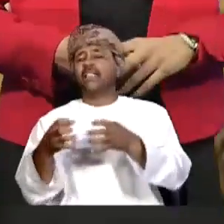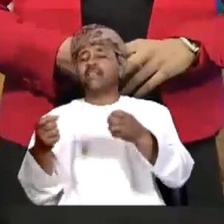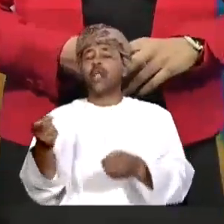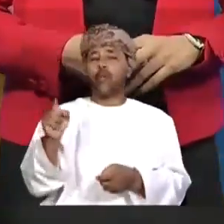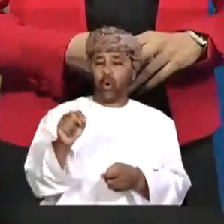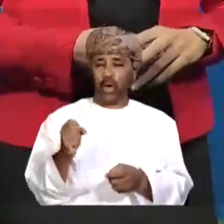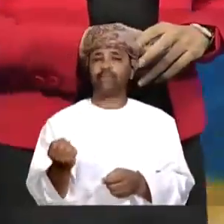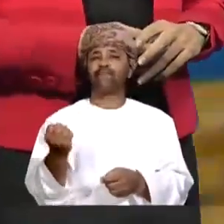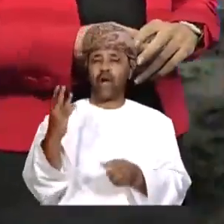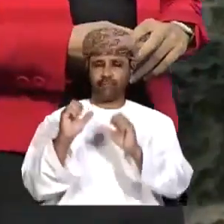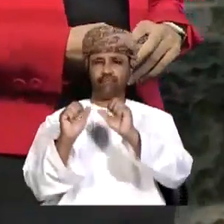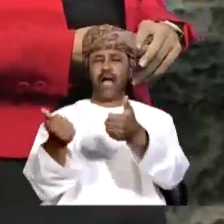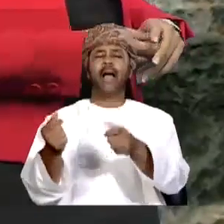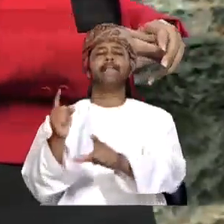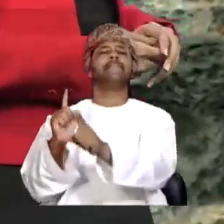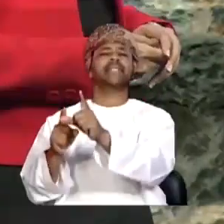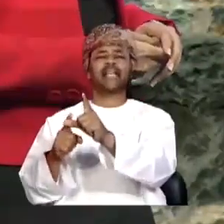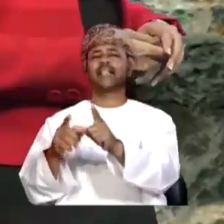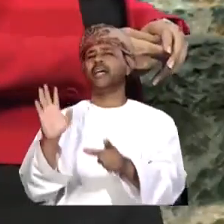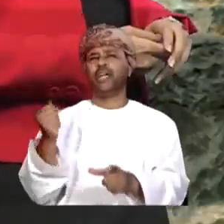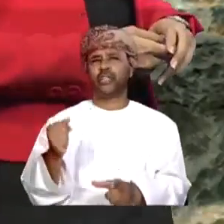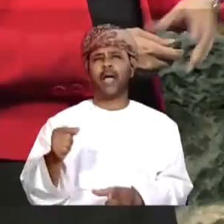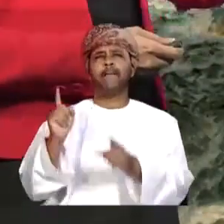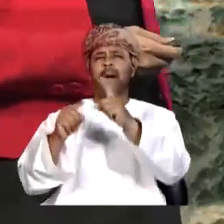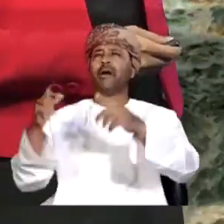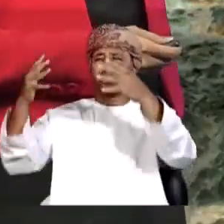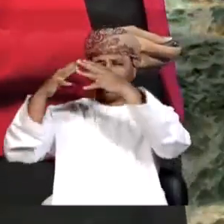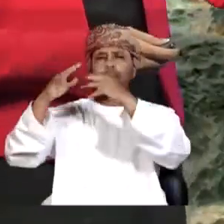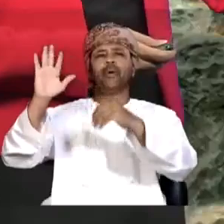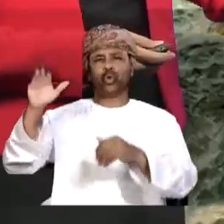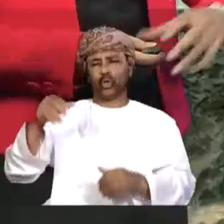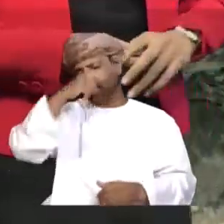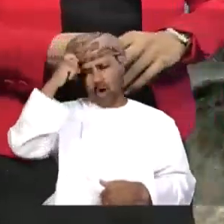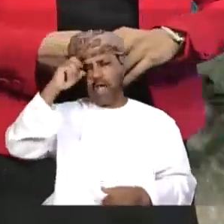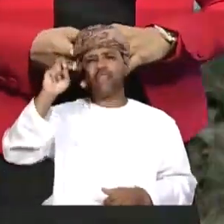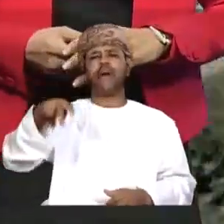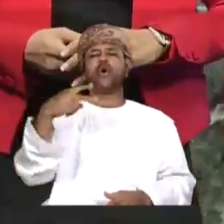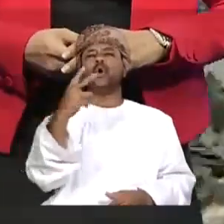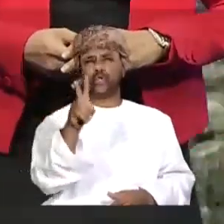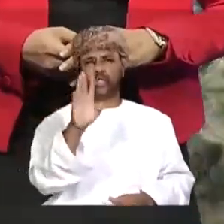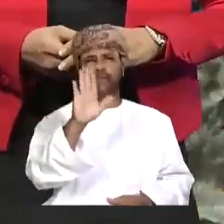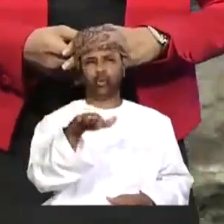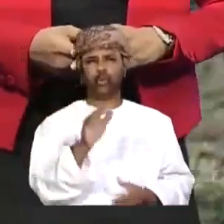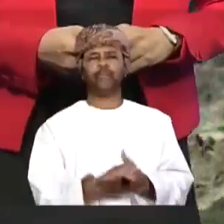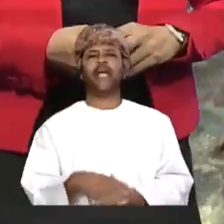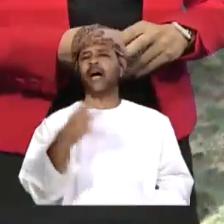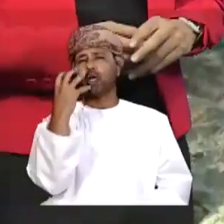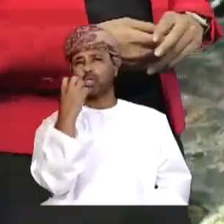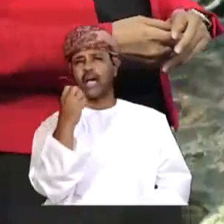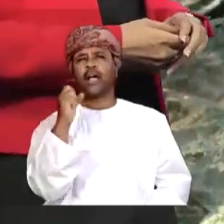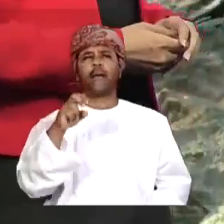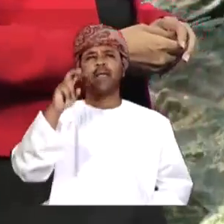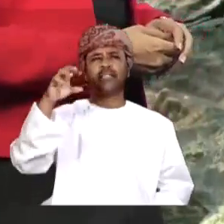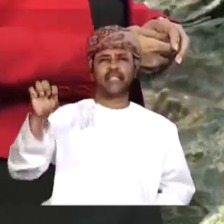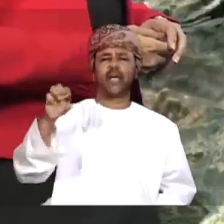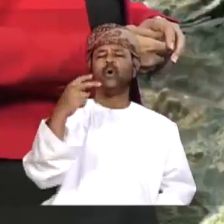للنهار القادم مشاهدينا، وبداية من العاصمة مسقط حيث بعض السحب تكون حاضرة والعظمى 28 درجة مئوية. في أرستاق